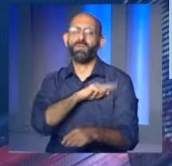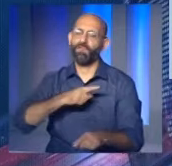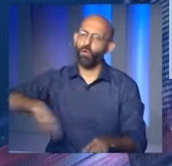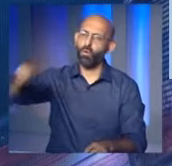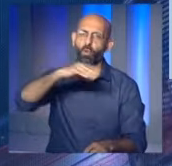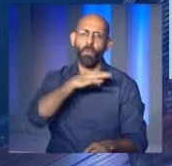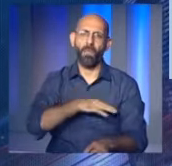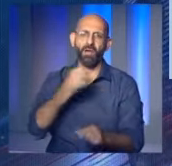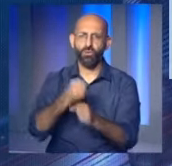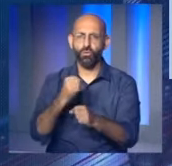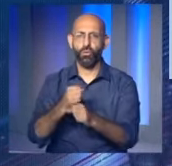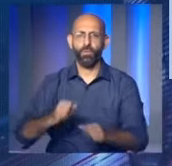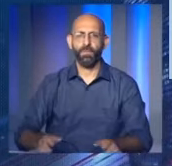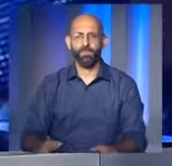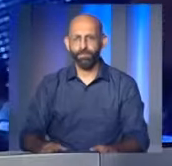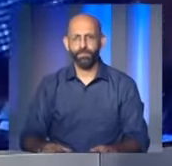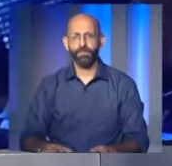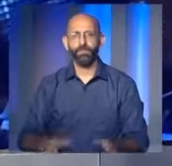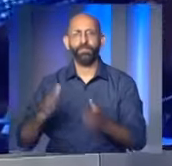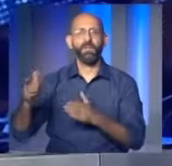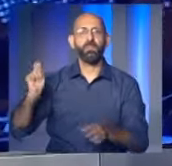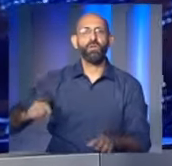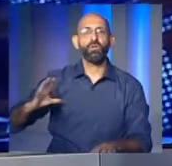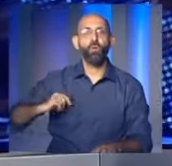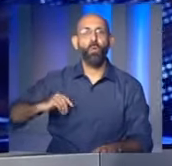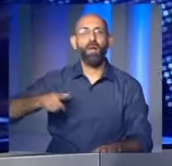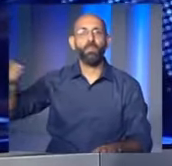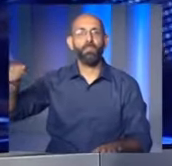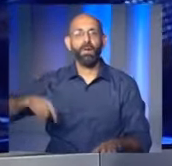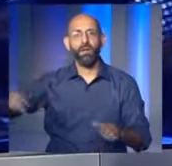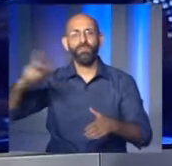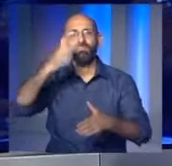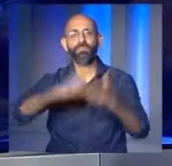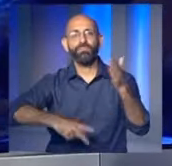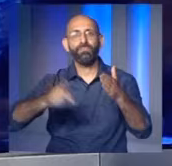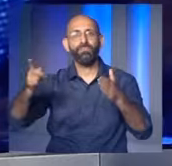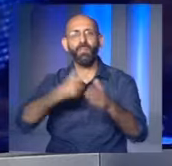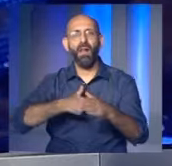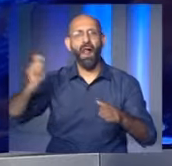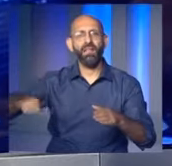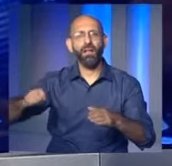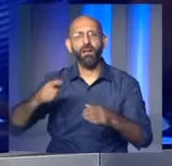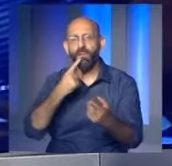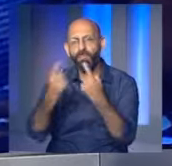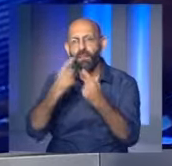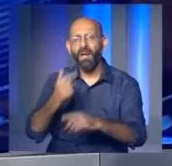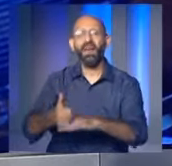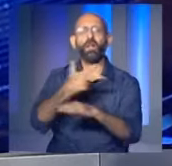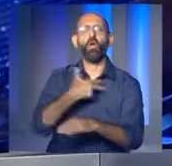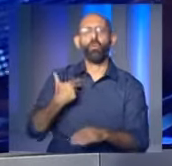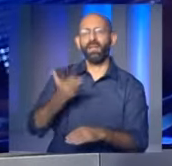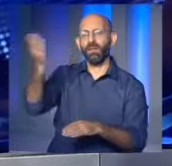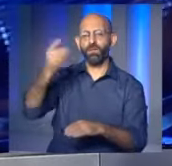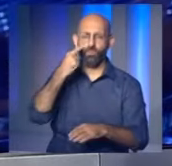للوصول إلى الحلول المطلوبة. في مجلس النواب جلسة للجنة الإدارة والعدل، والنائب سليم الصايغ يوجه رسالة إلى